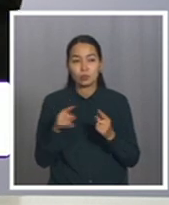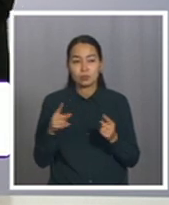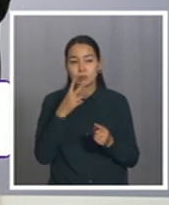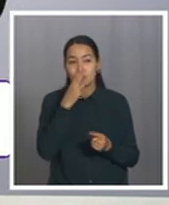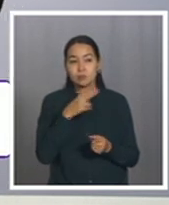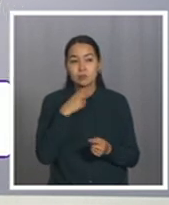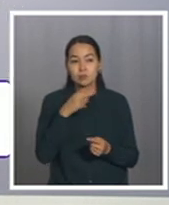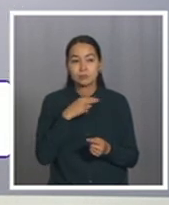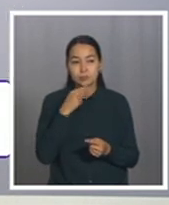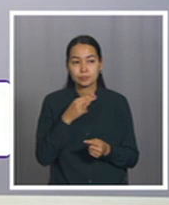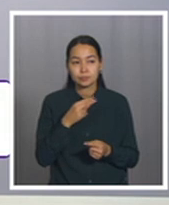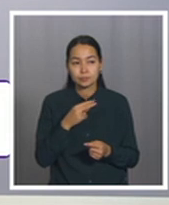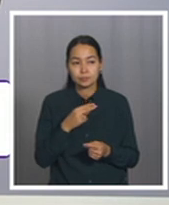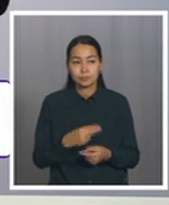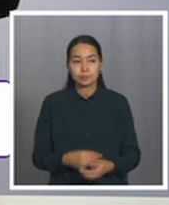aударınız.